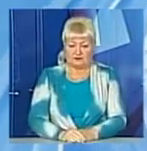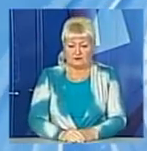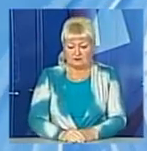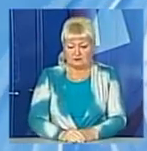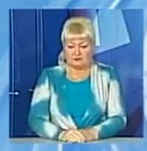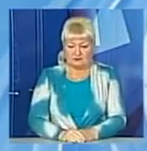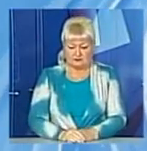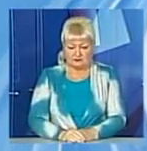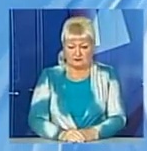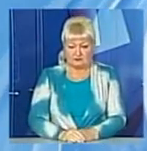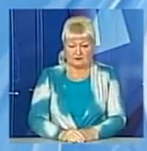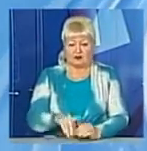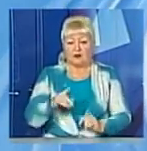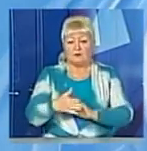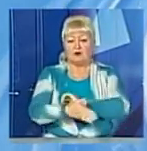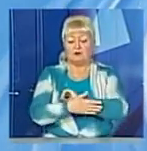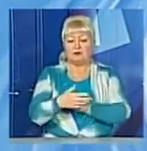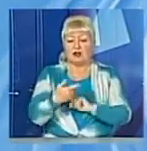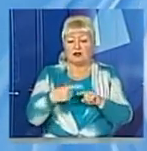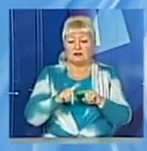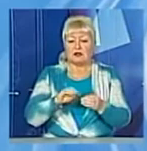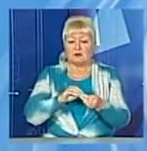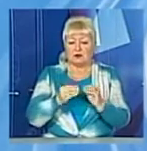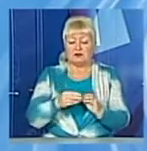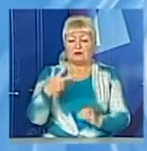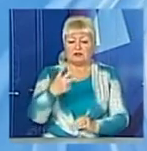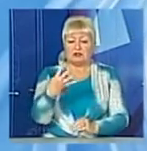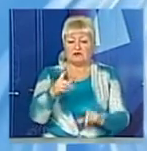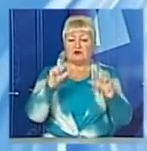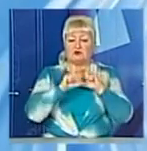нашій 34-й школі постійно